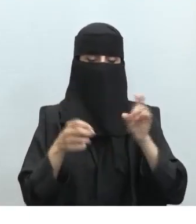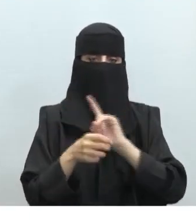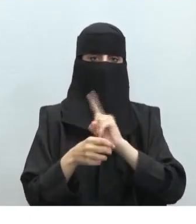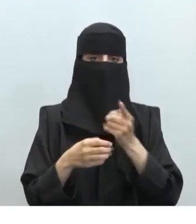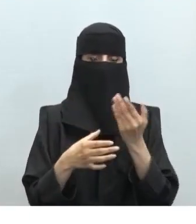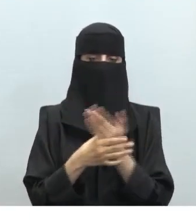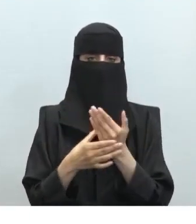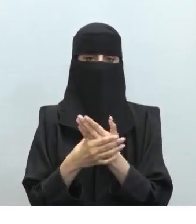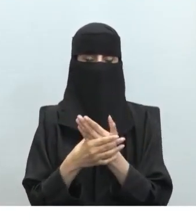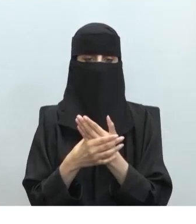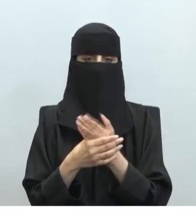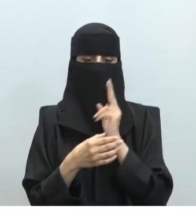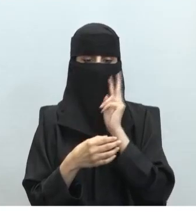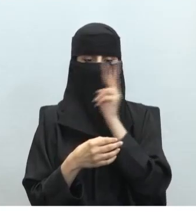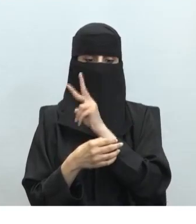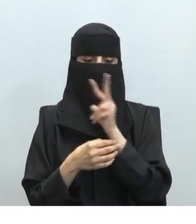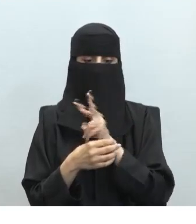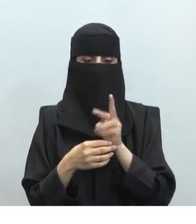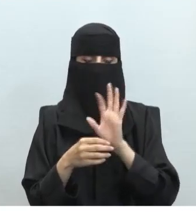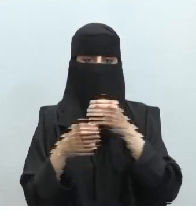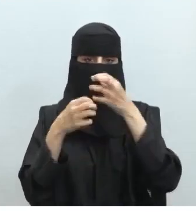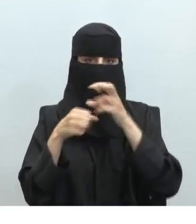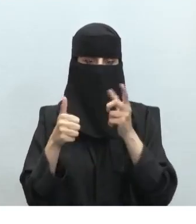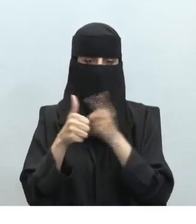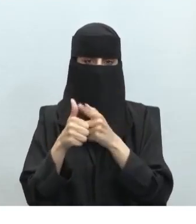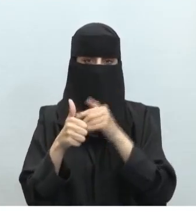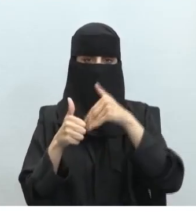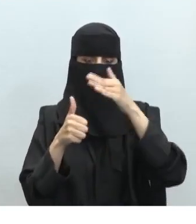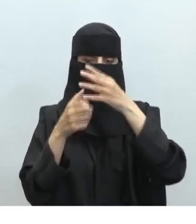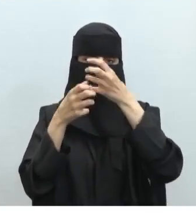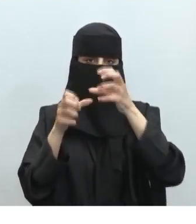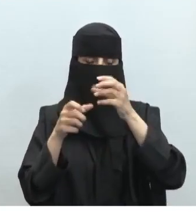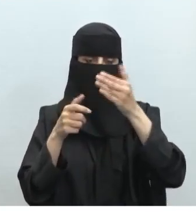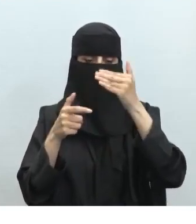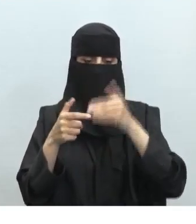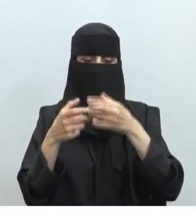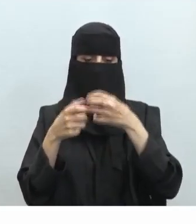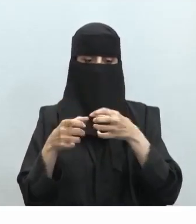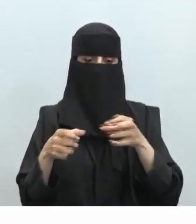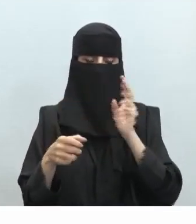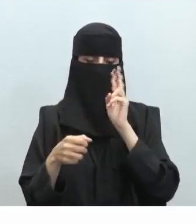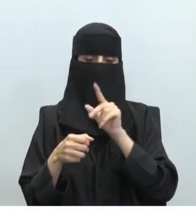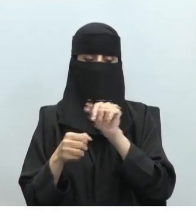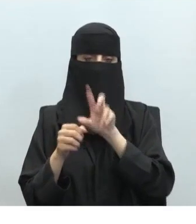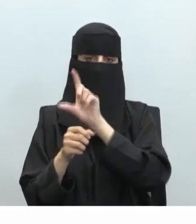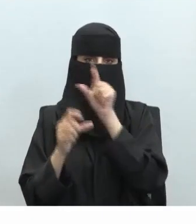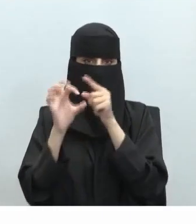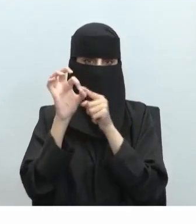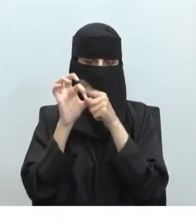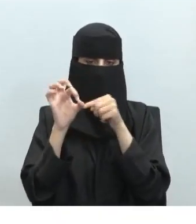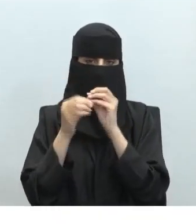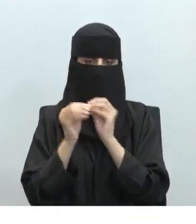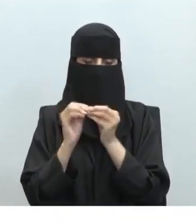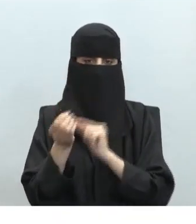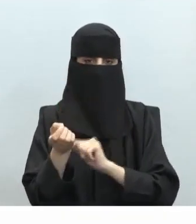انقسام المصف ومن الممكن ان يحدث في المرحله الثانيه من الانقسام المنصف هنا هذاه الكروموسومات او هذه الخليه تملك كروموسومين حدث هذا